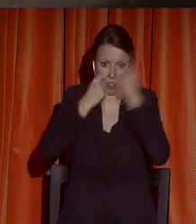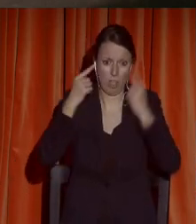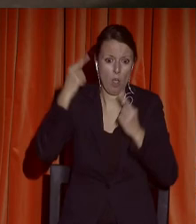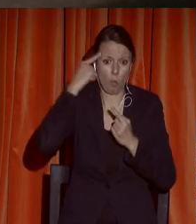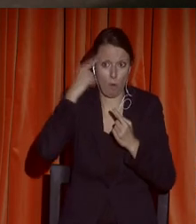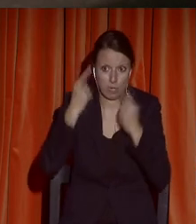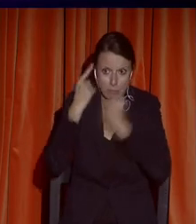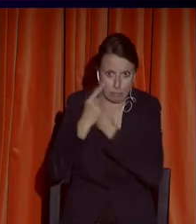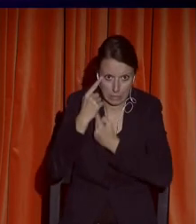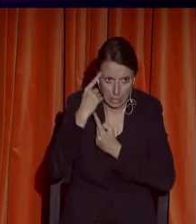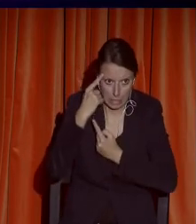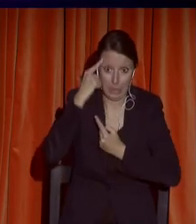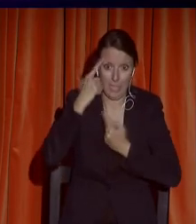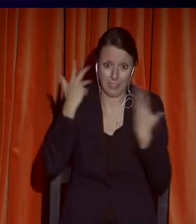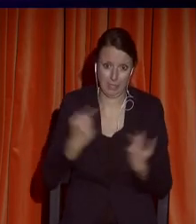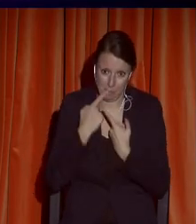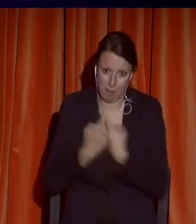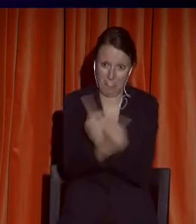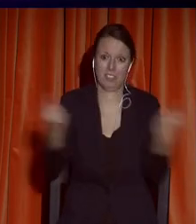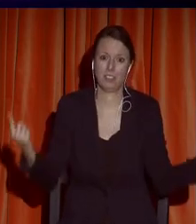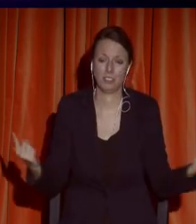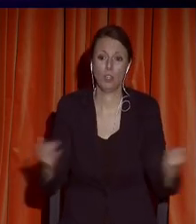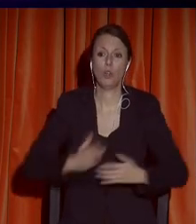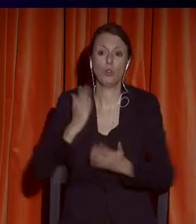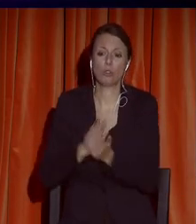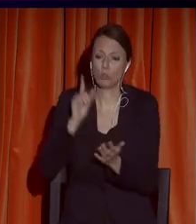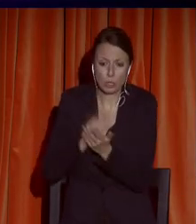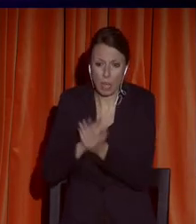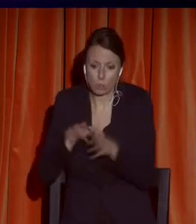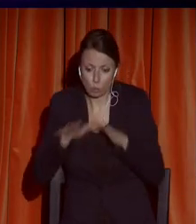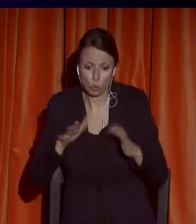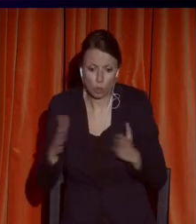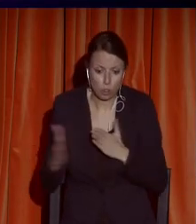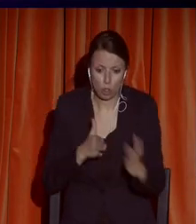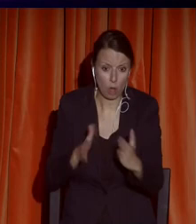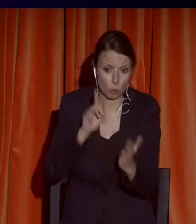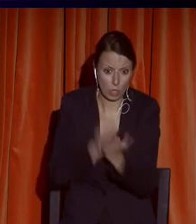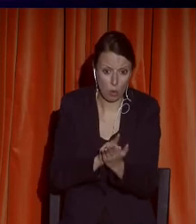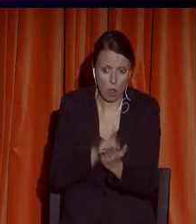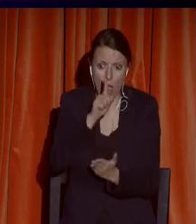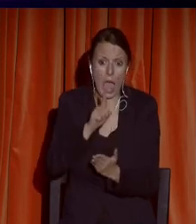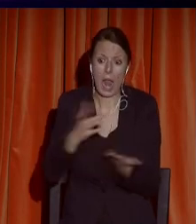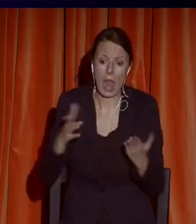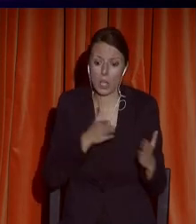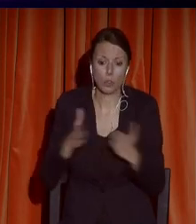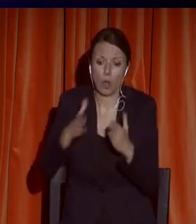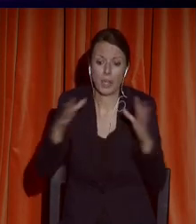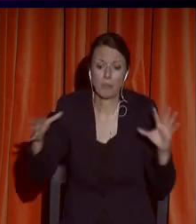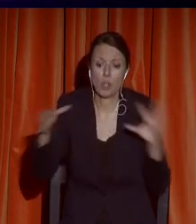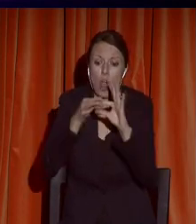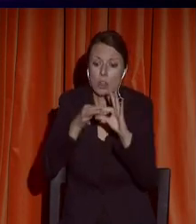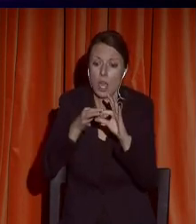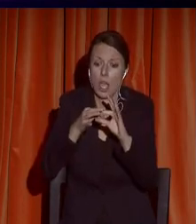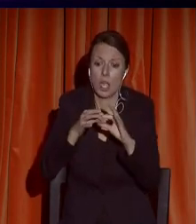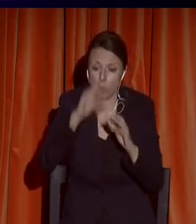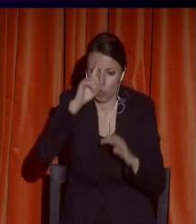z Państwem nią podzielić, że zbudowaliśmy już tyle dróg, a wciąż nie potrafimy do siebie dotrzeć i chciałabym, żebyśmy to